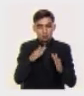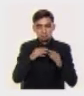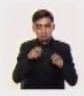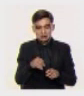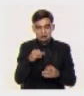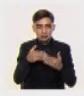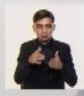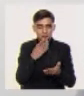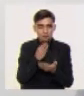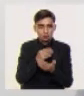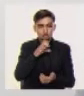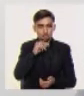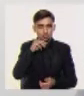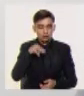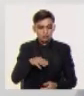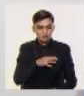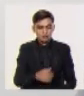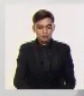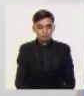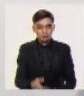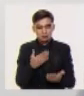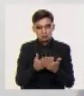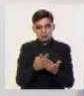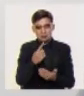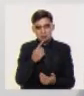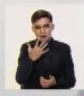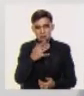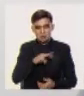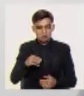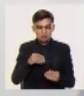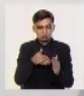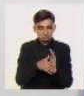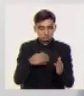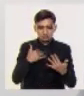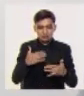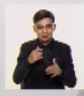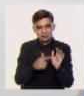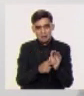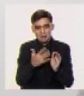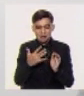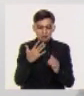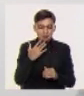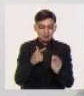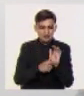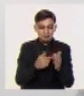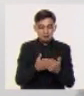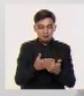дома, открыл счет. За него это у меня буквально минут 5, может быть 7, не более.